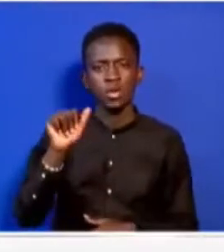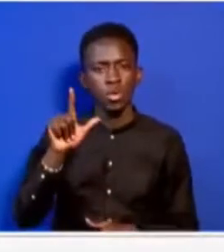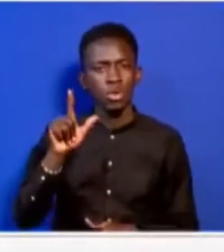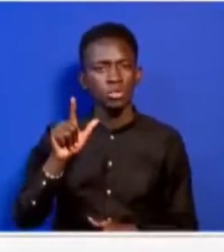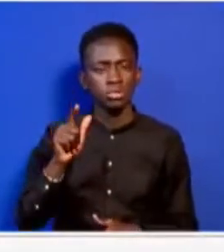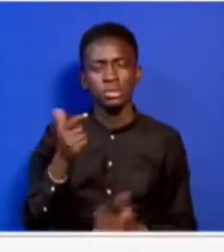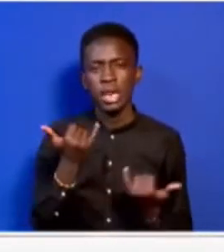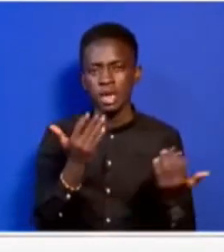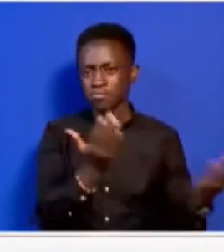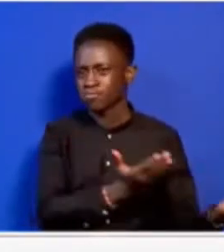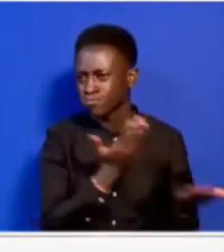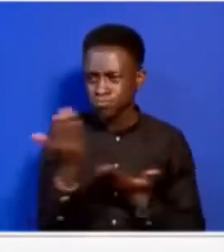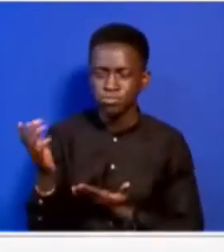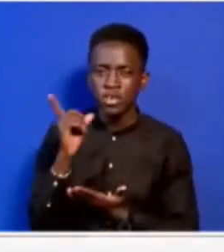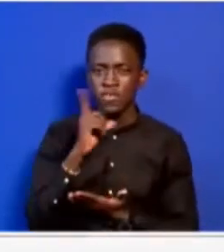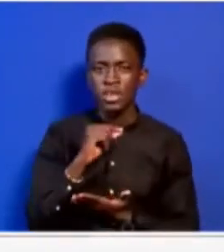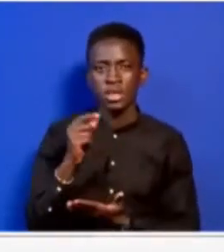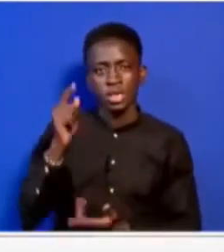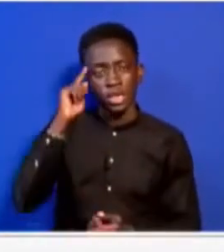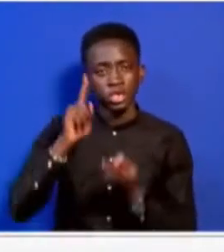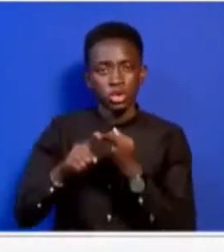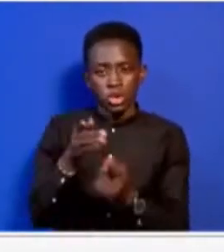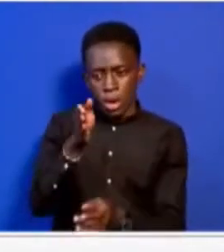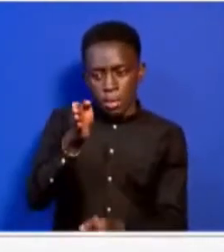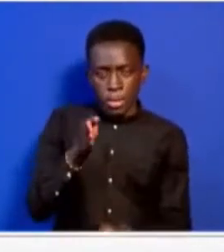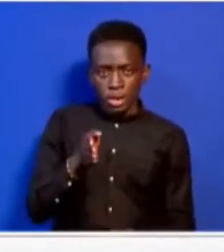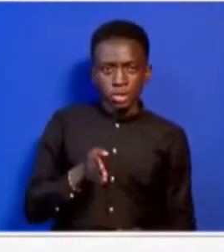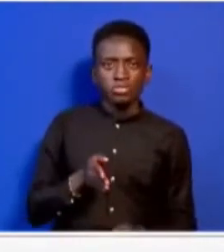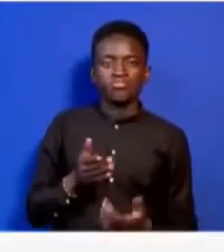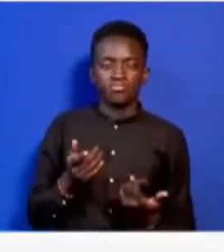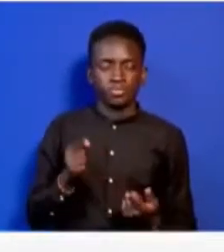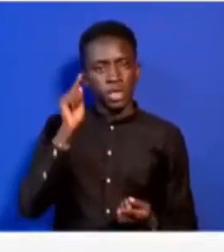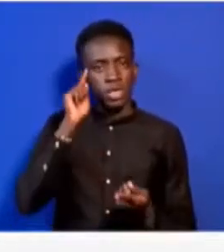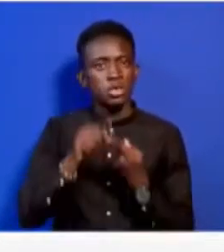kufanyiwa upasuaji na mwanapatholojia wa serikali.